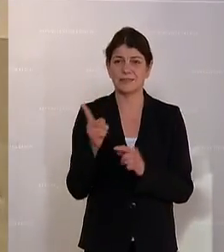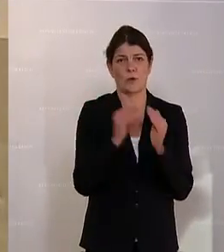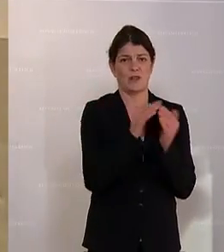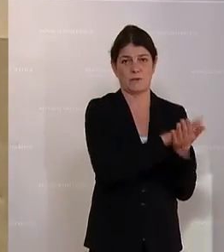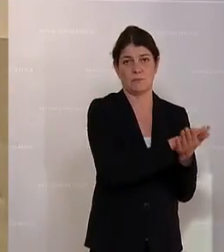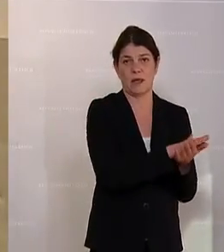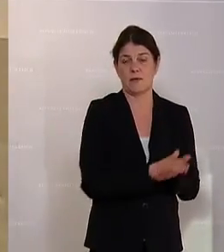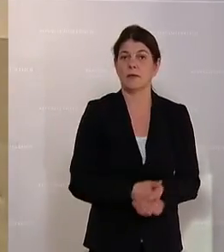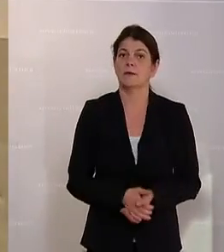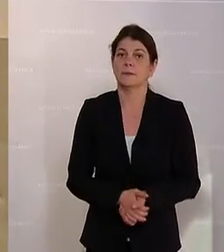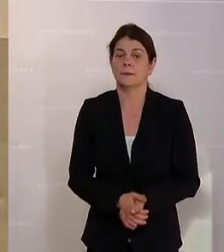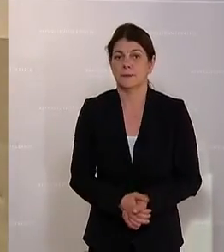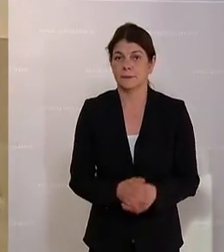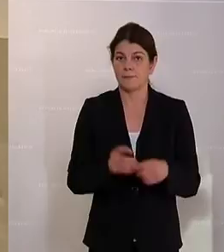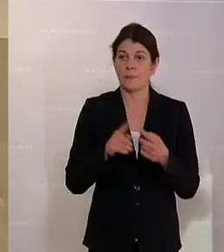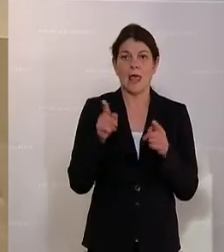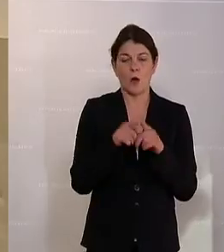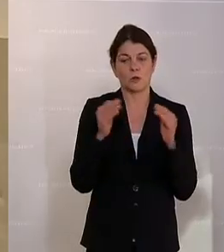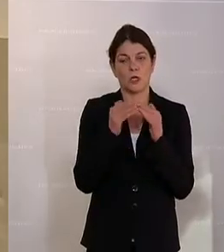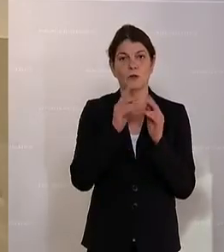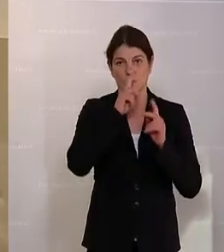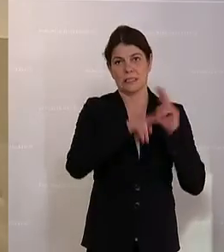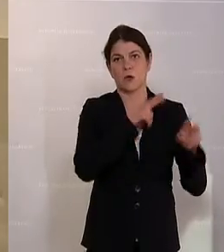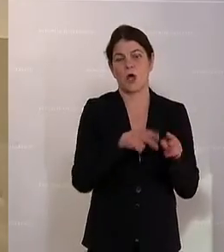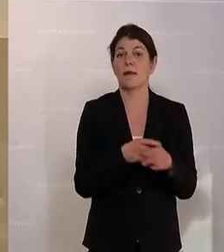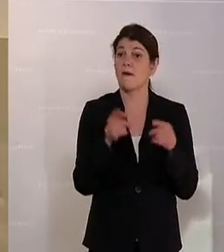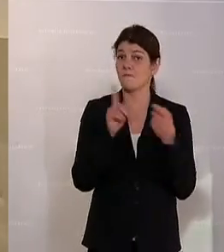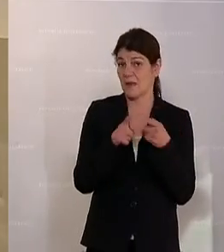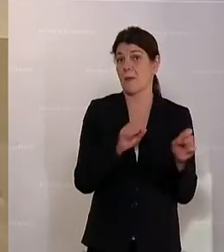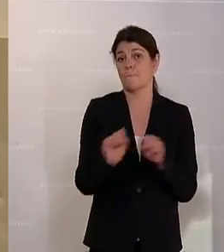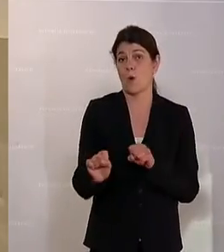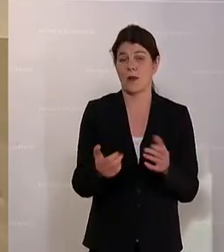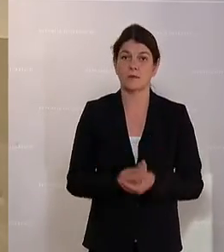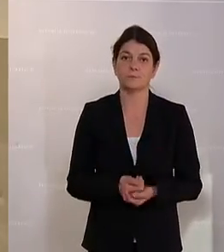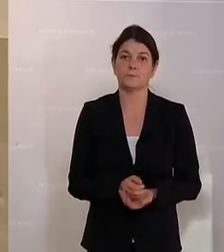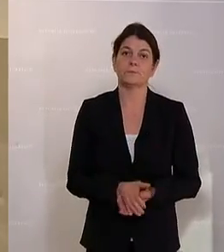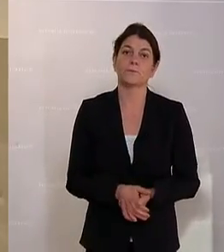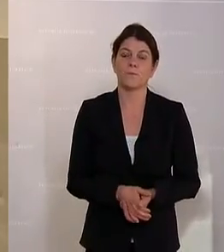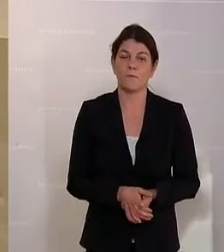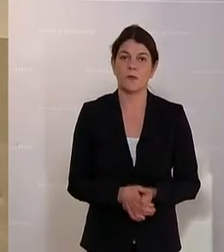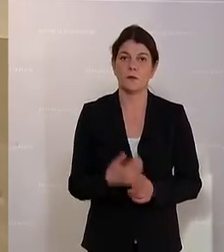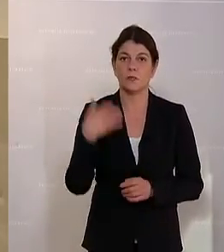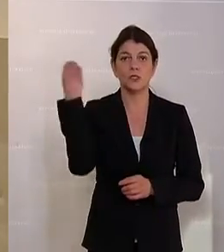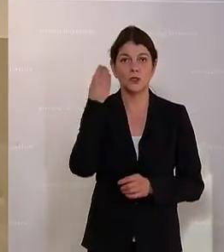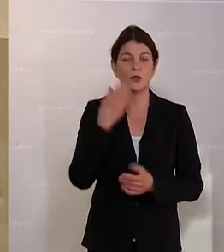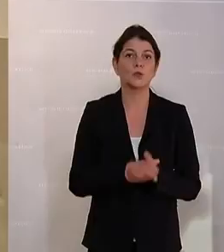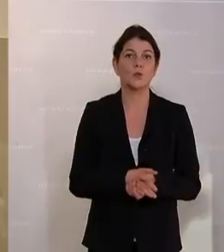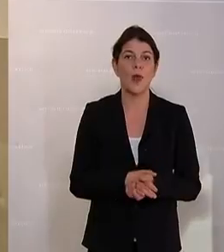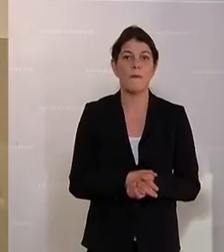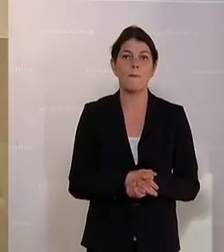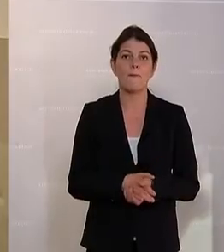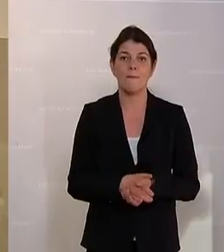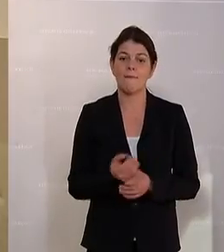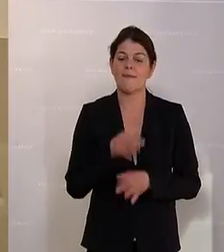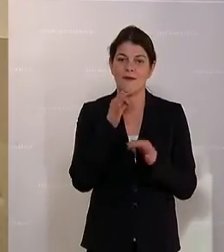bleiben und auch von zu Hause betreut zu werden, wenn dies möglich ist. Schule eben für die,